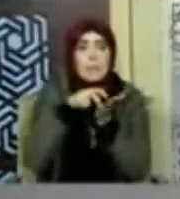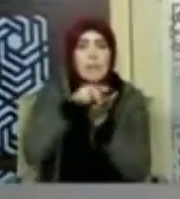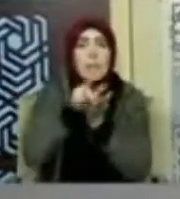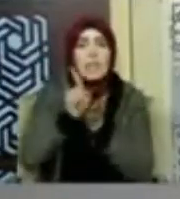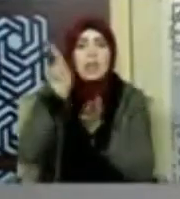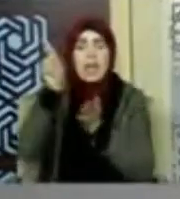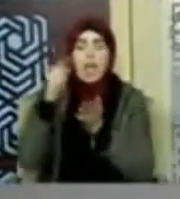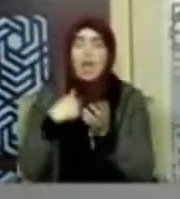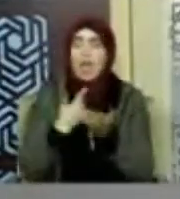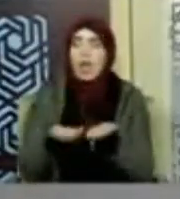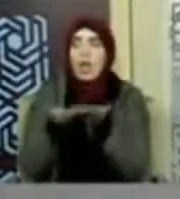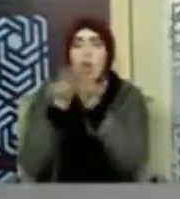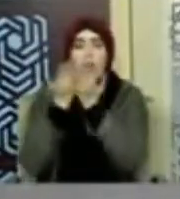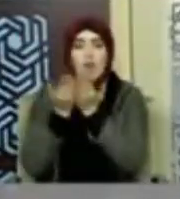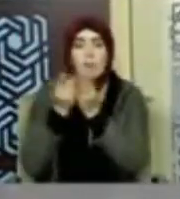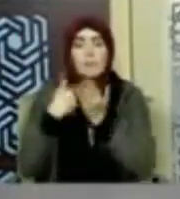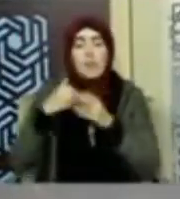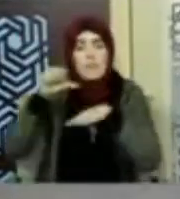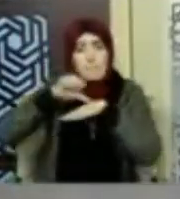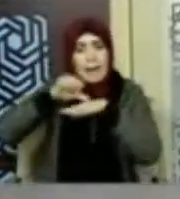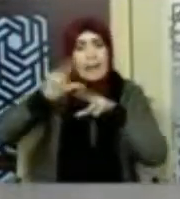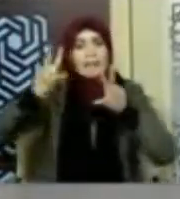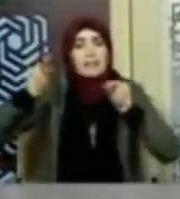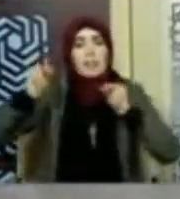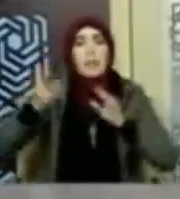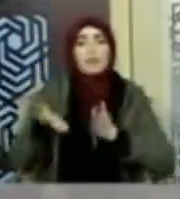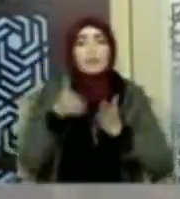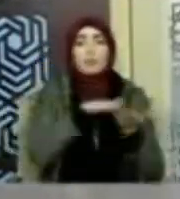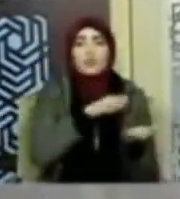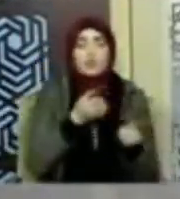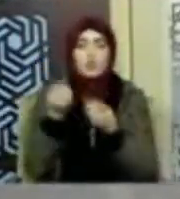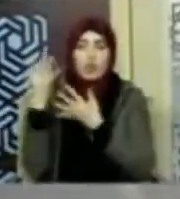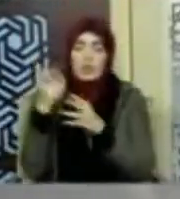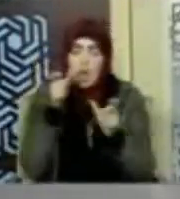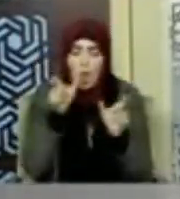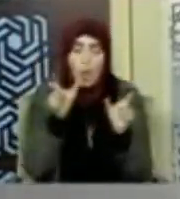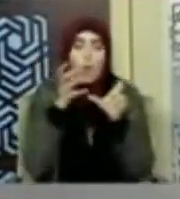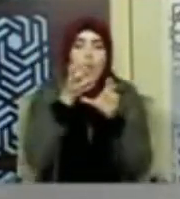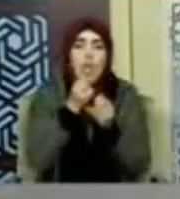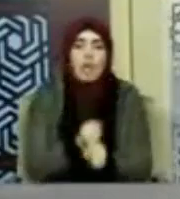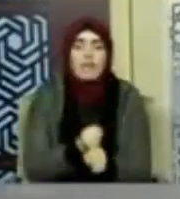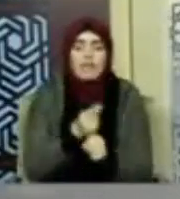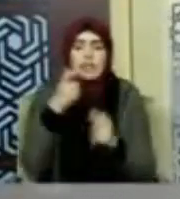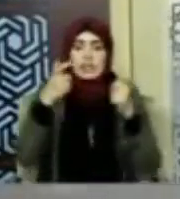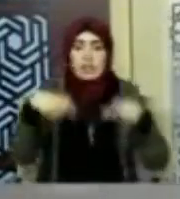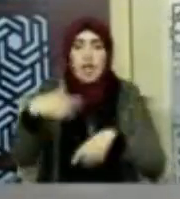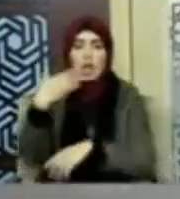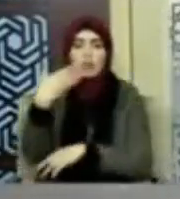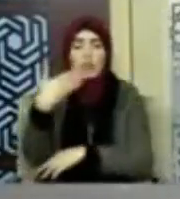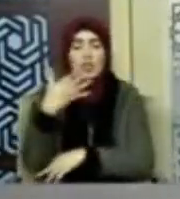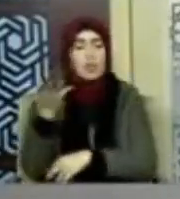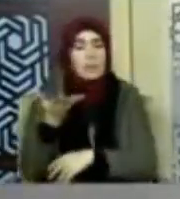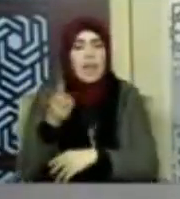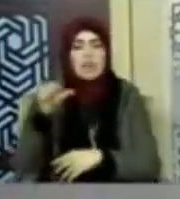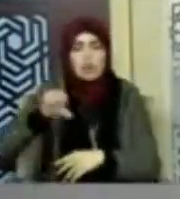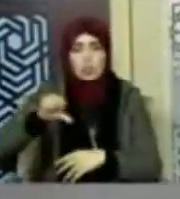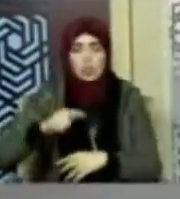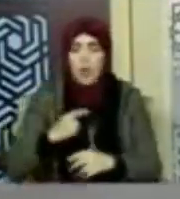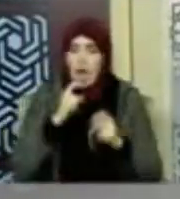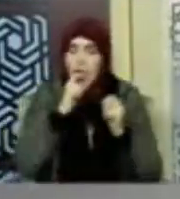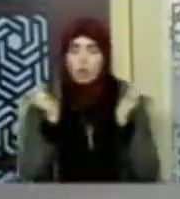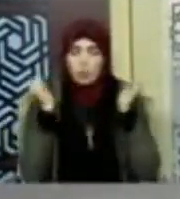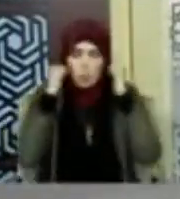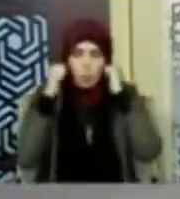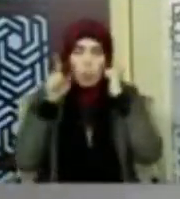وأن يبلغنا منازل الشهداء، وأن يحفظ أوطاننا من كل سوء. توبوا إلى الله واسألوه